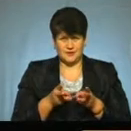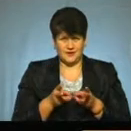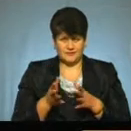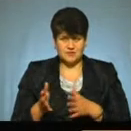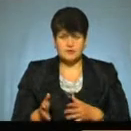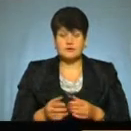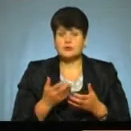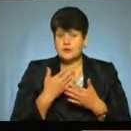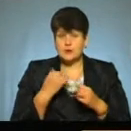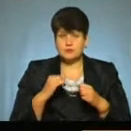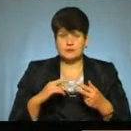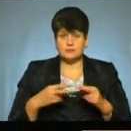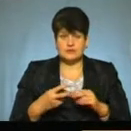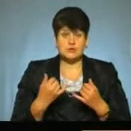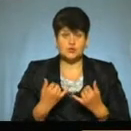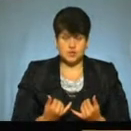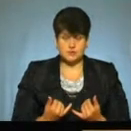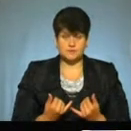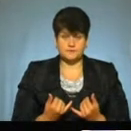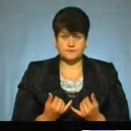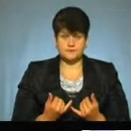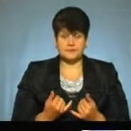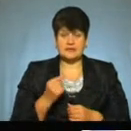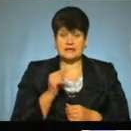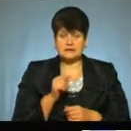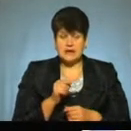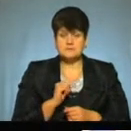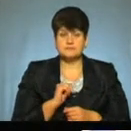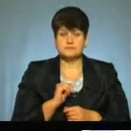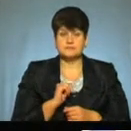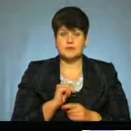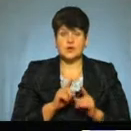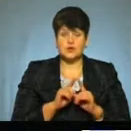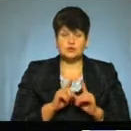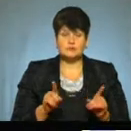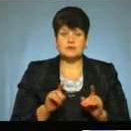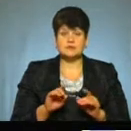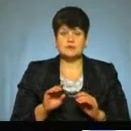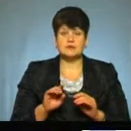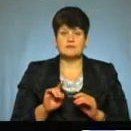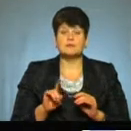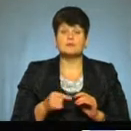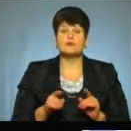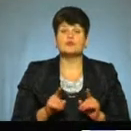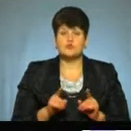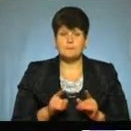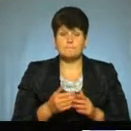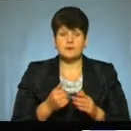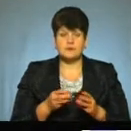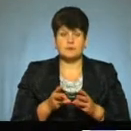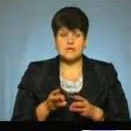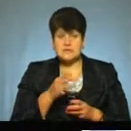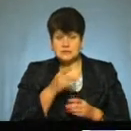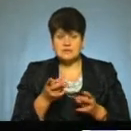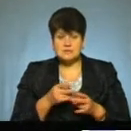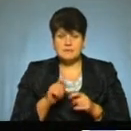немає можливості замінити на сучасні, там, звичайно, особливі вимоги в чому не полягають. Перед опальним сезоном потрібно